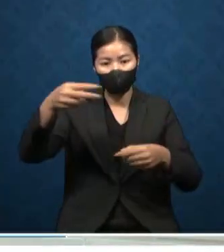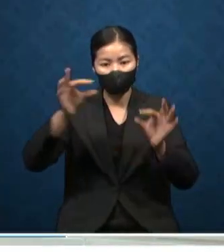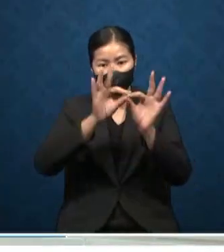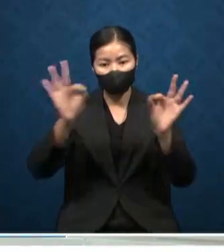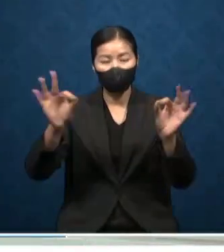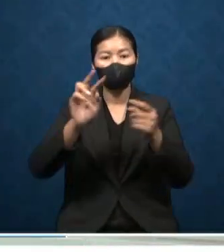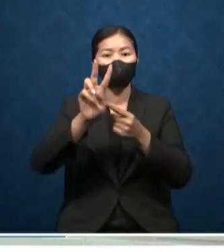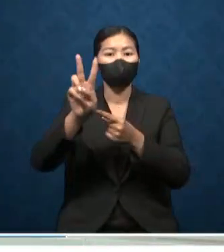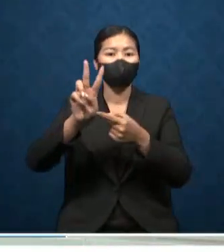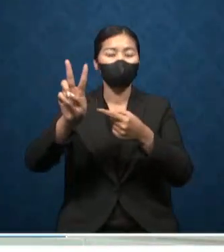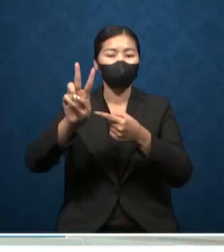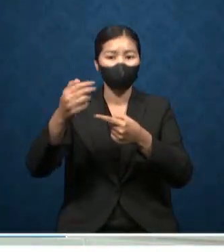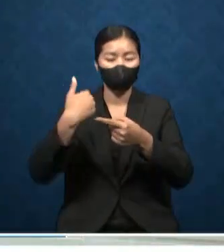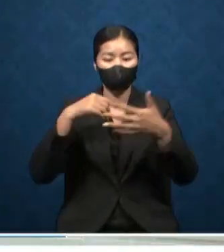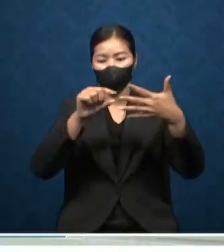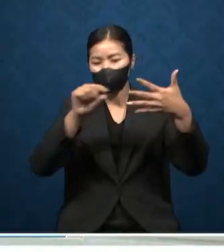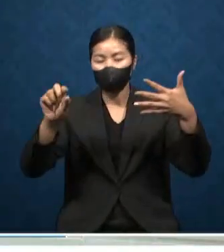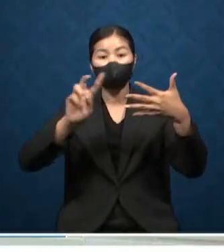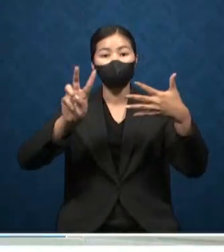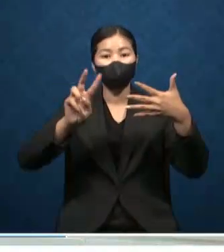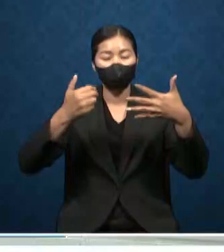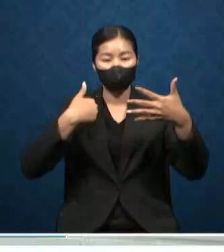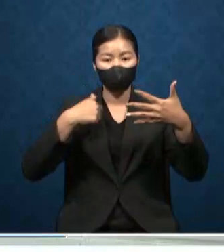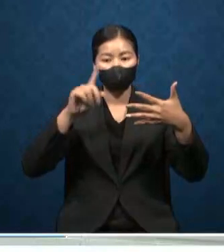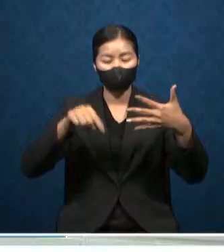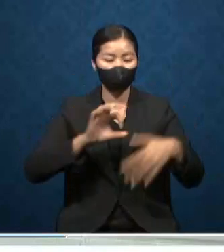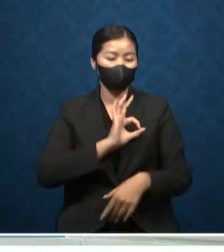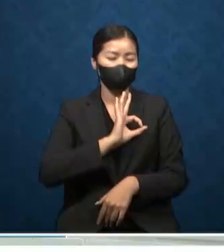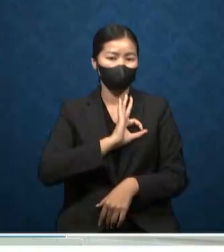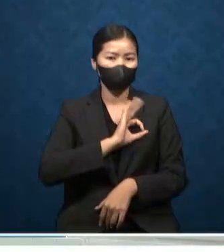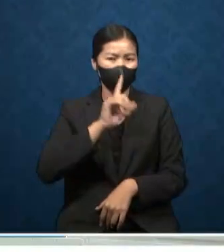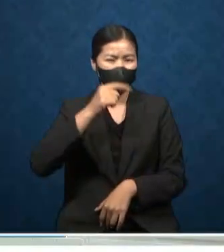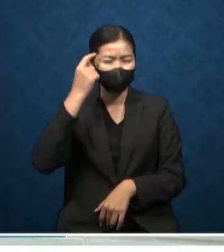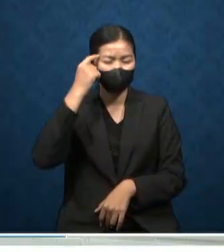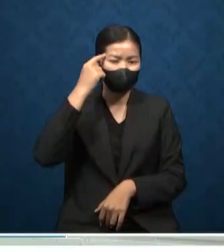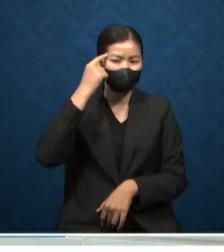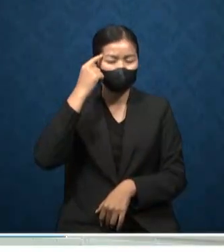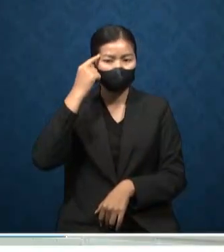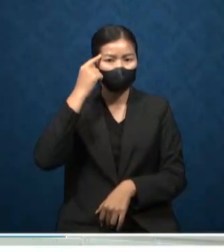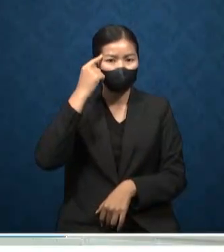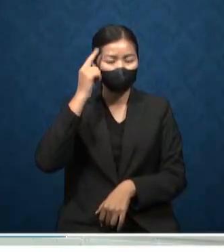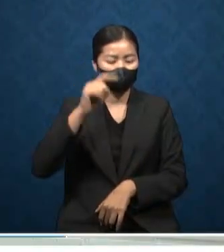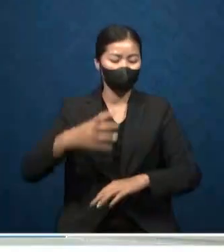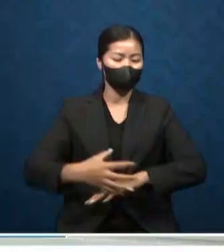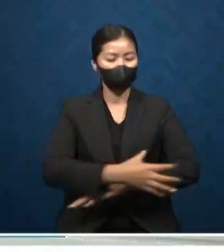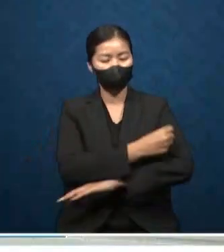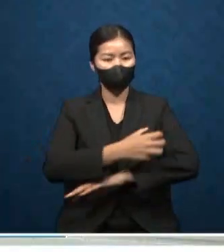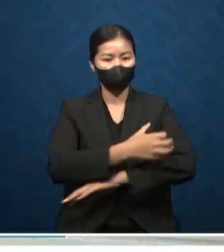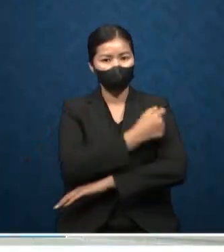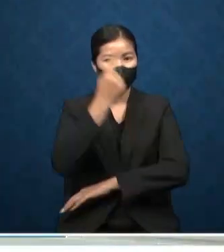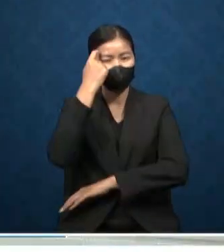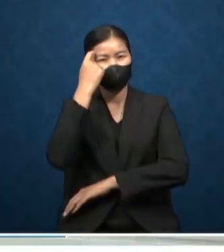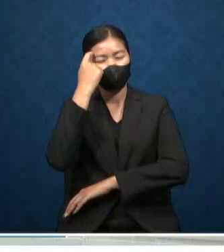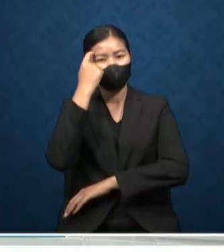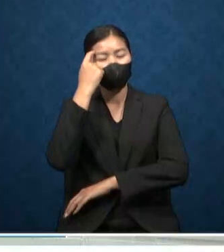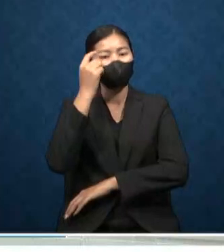งกลายเป็นข้อที่3เนี่ยสมาชิกวุฒิสภาต้องไม่ฝักใฝ่หรือยอมตนอยู่ใต้อำนาจของพรรคการเมืองใดๆ